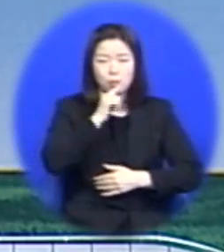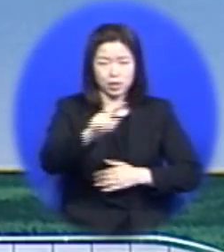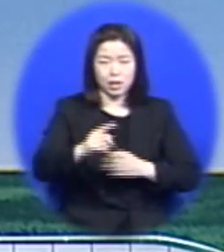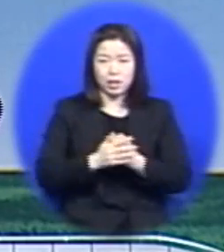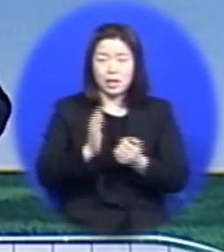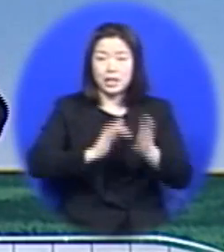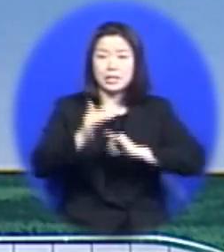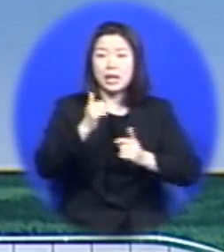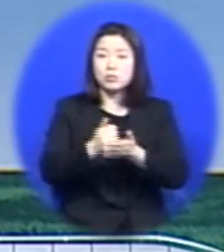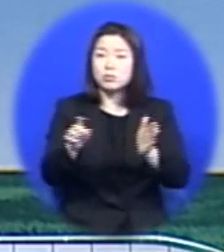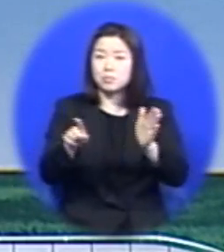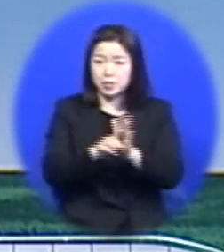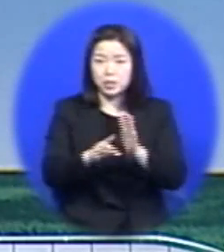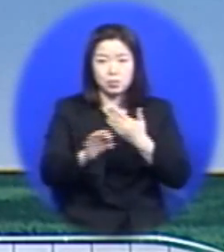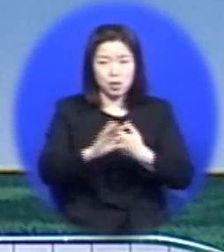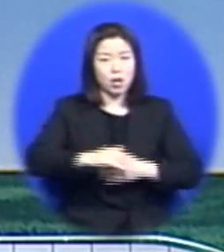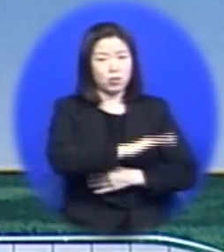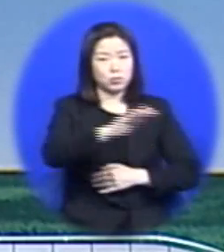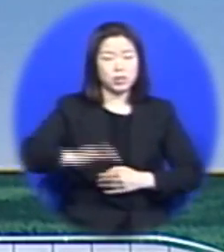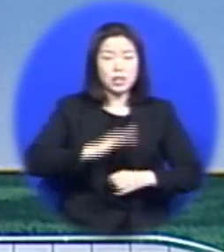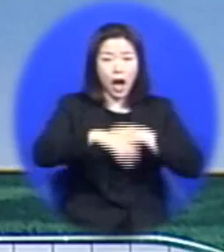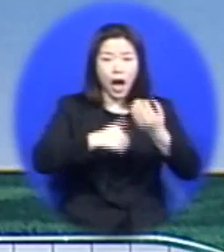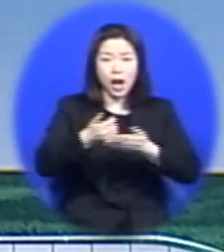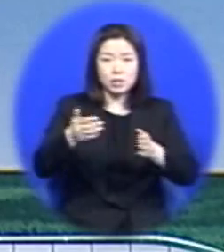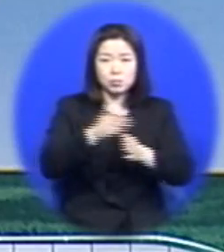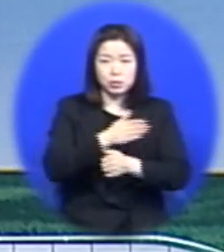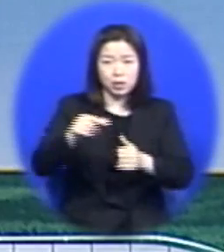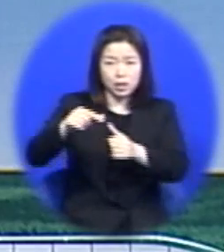예수님을 믿었으면 우리는 하나님에게서 입양받은 겁니다.